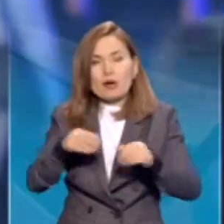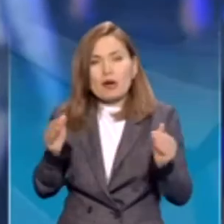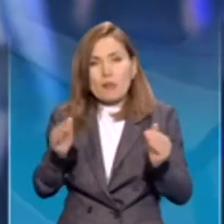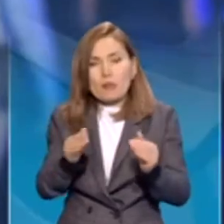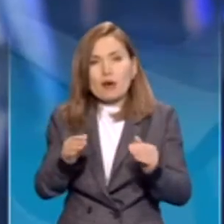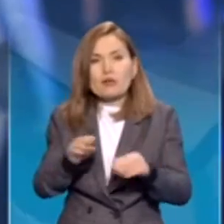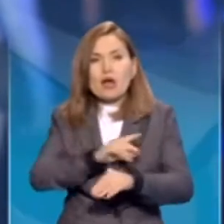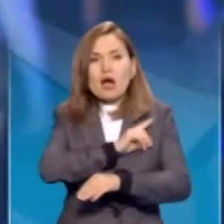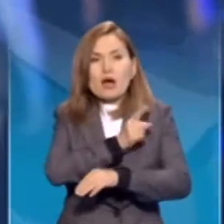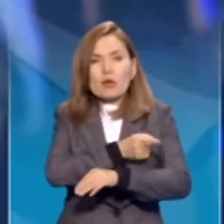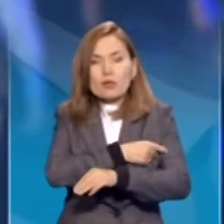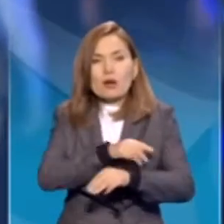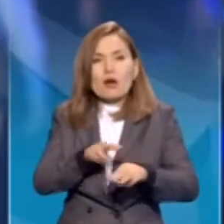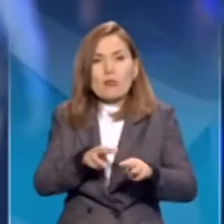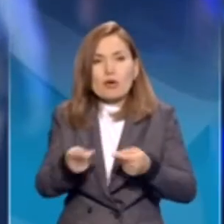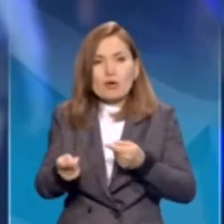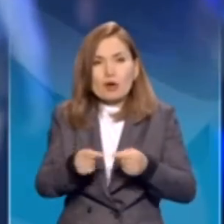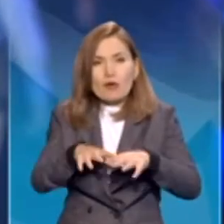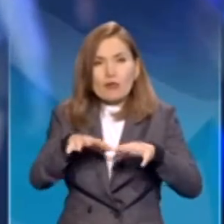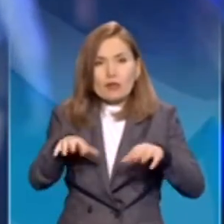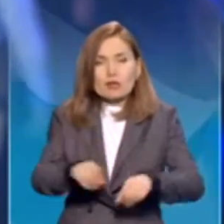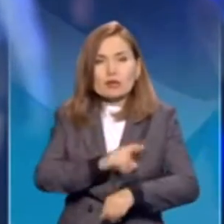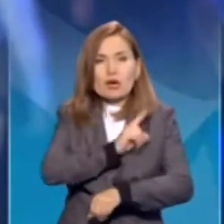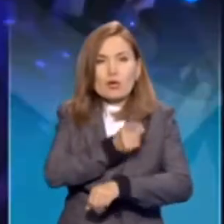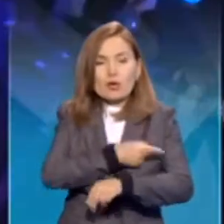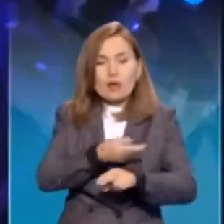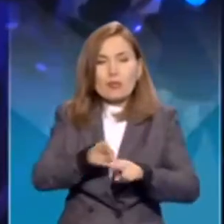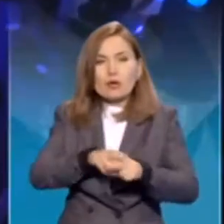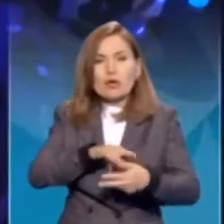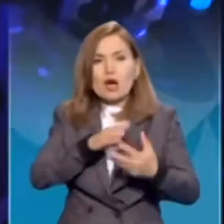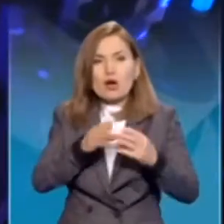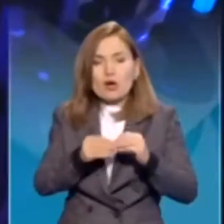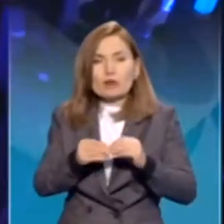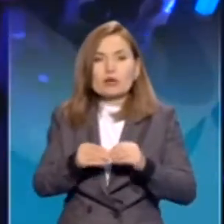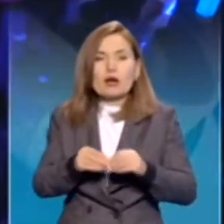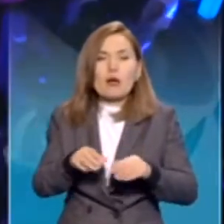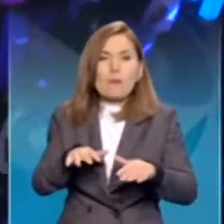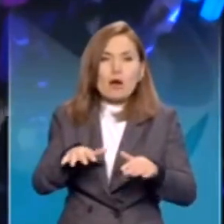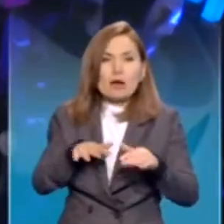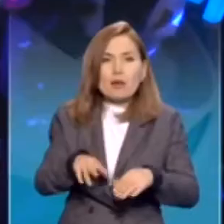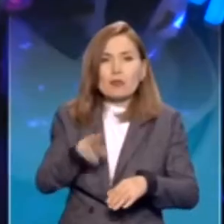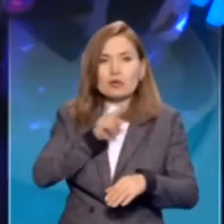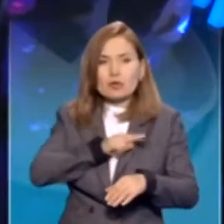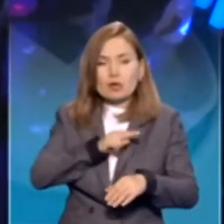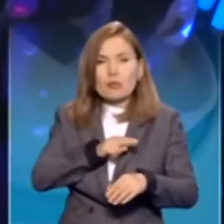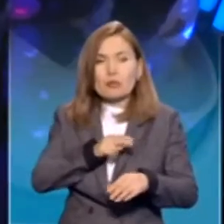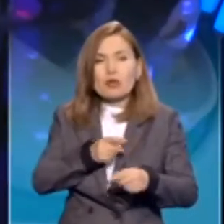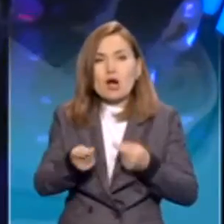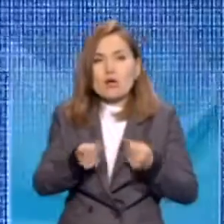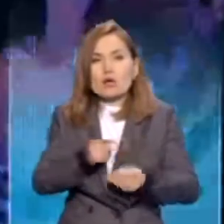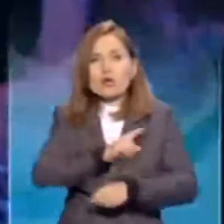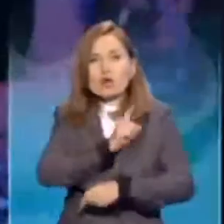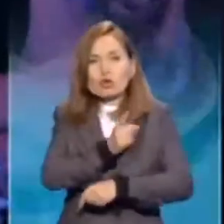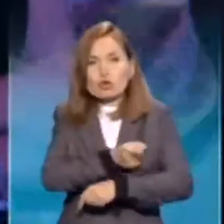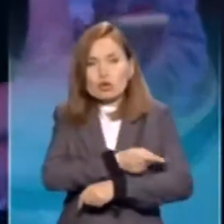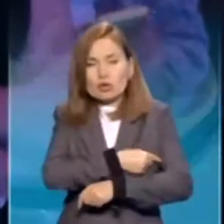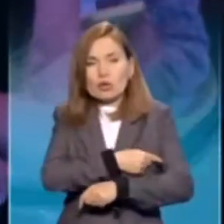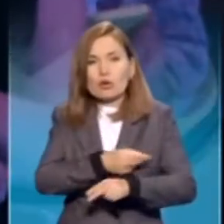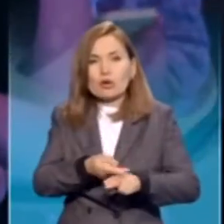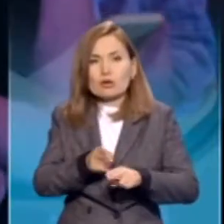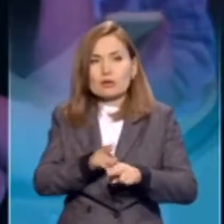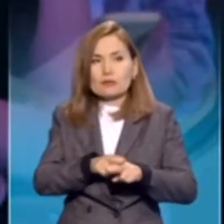bilik tetiklerin kayta bölüp arkalı arasında balans kalıptastıru, parlamenttik bilik institutunu küşöytü,